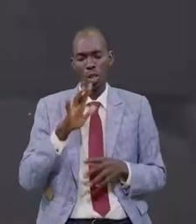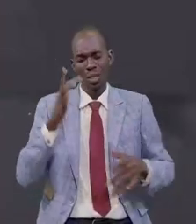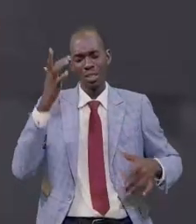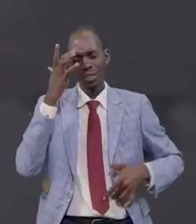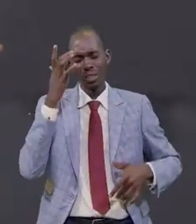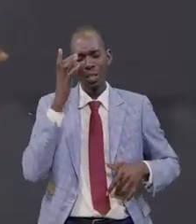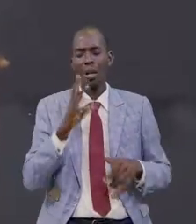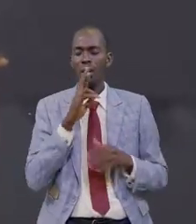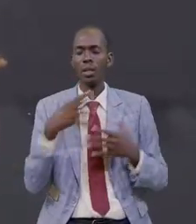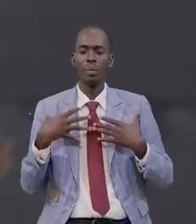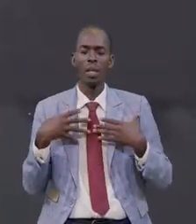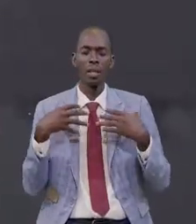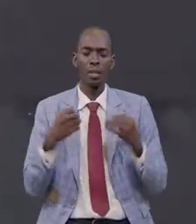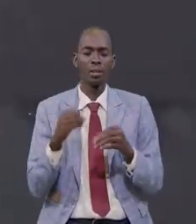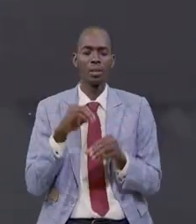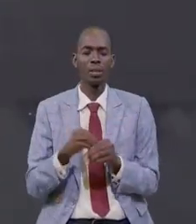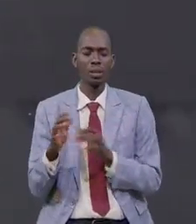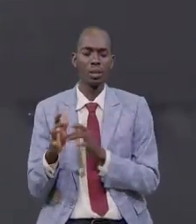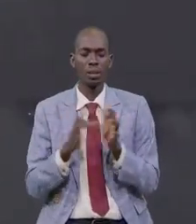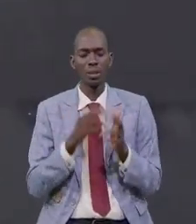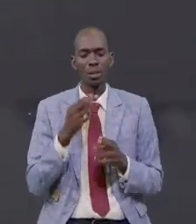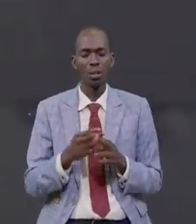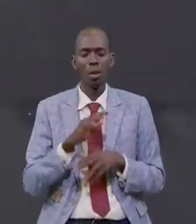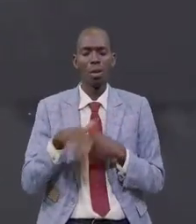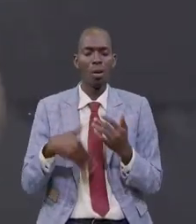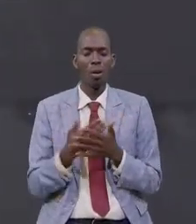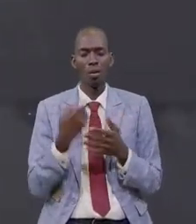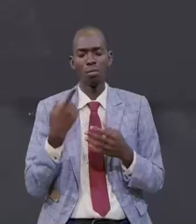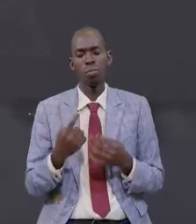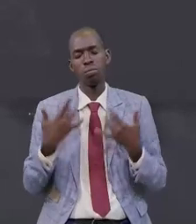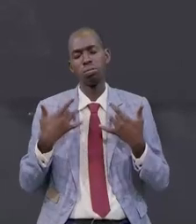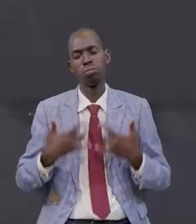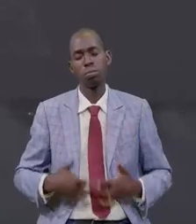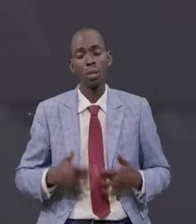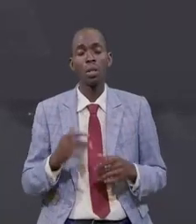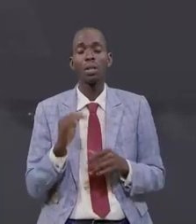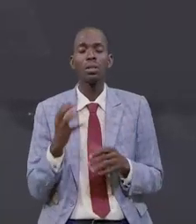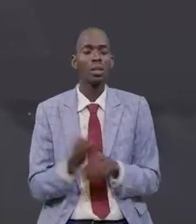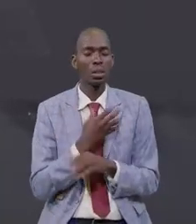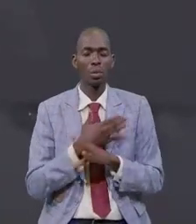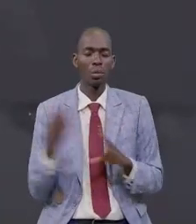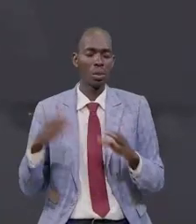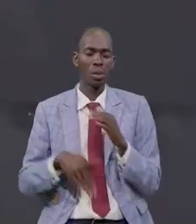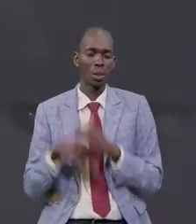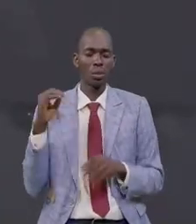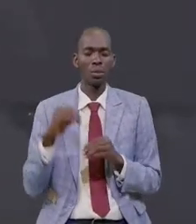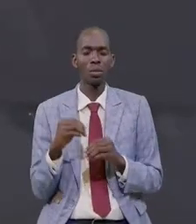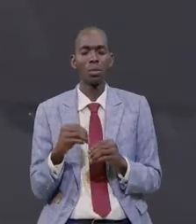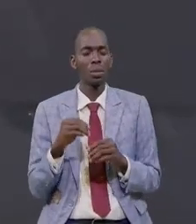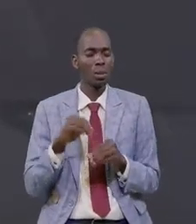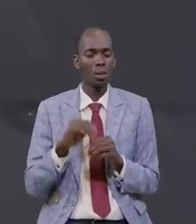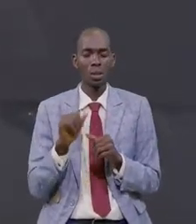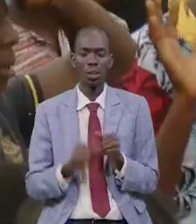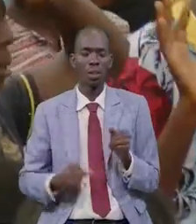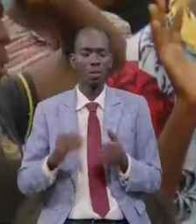maladies sont guées et tous les découragements tout est ôté